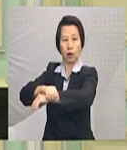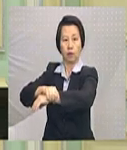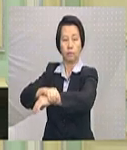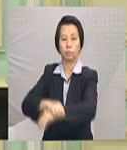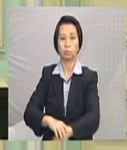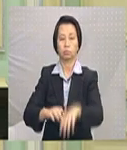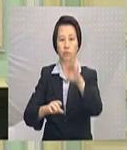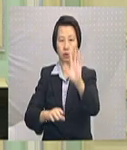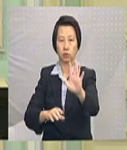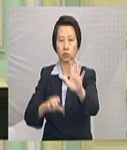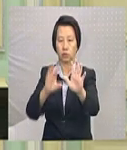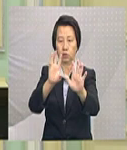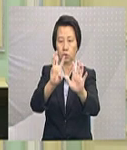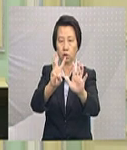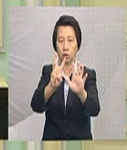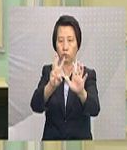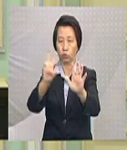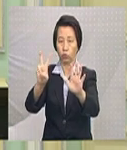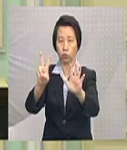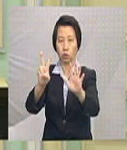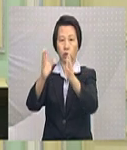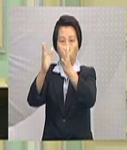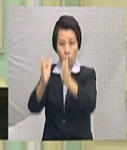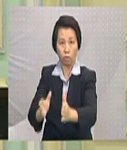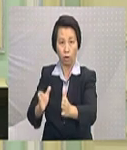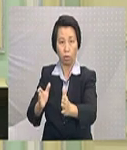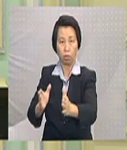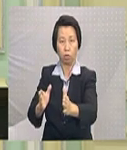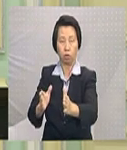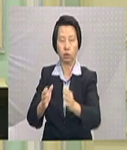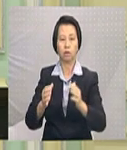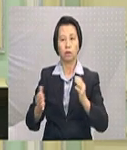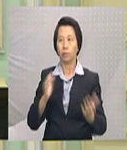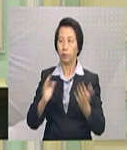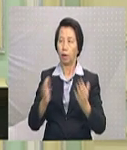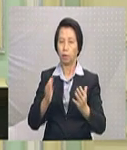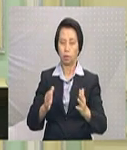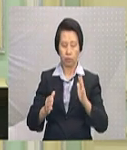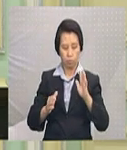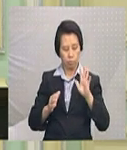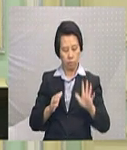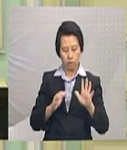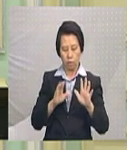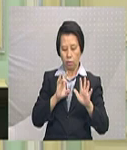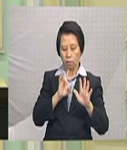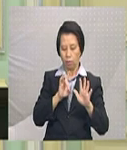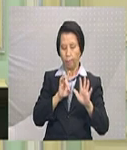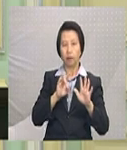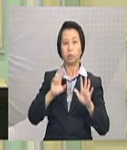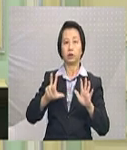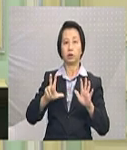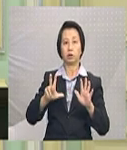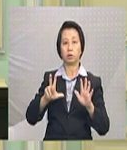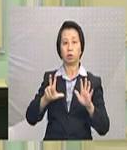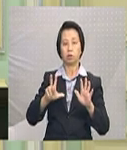seramai 562 individu berbanding dengan 583 individu